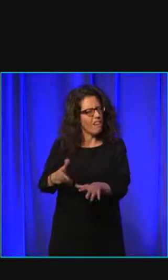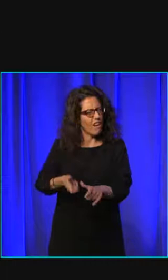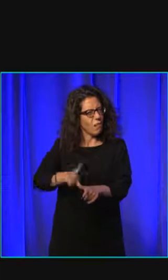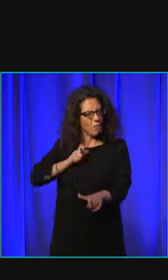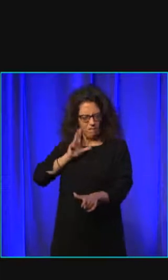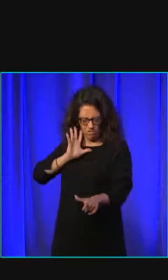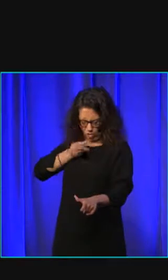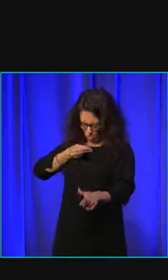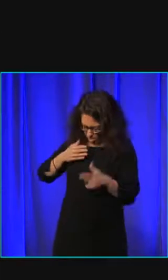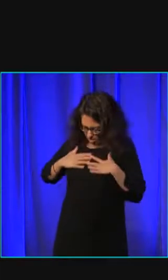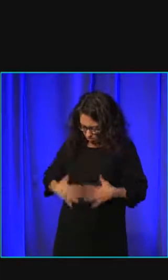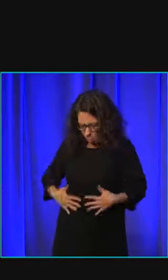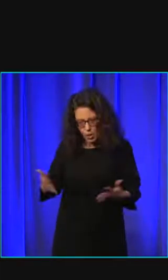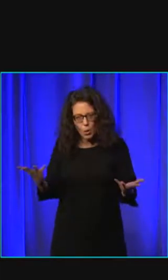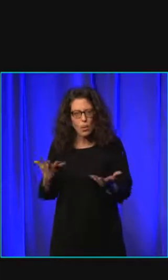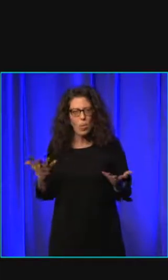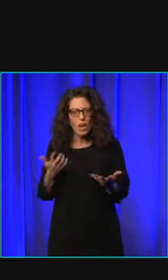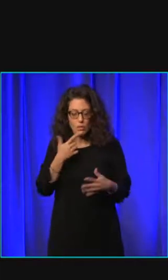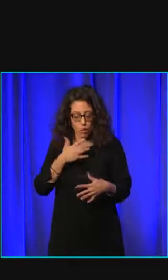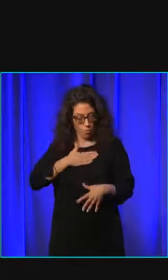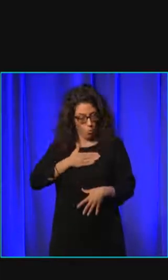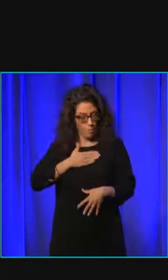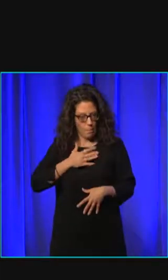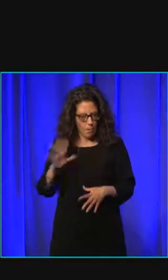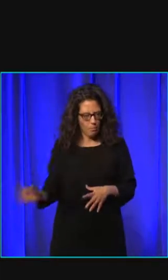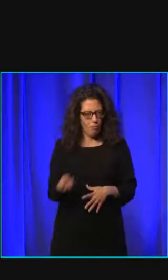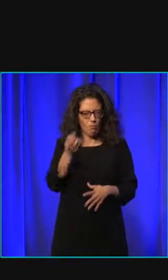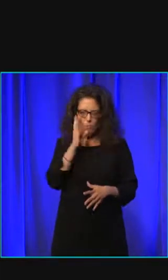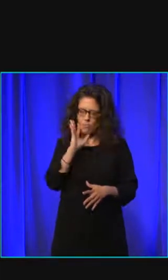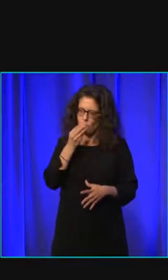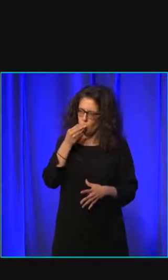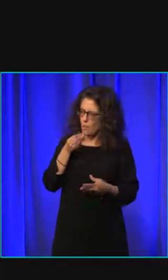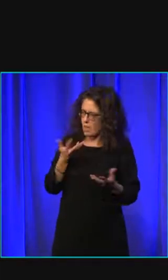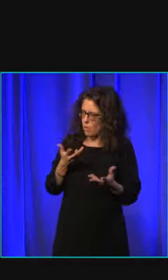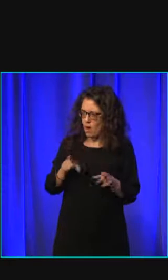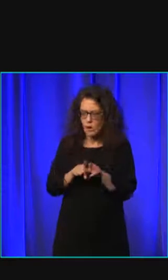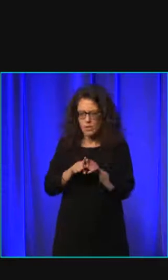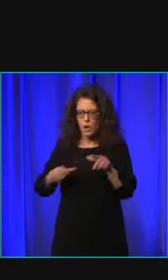sur l'organisme, c'est-à-dire sur moi-même qui saisis la bouteille, et sur l'environnement.